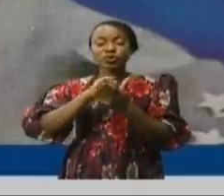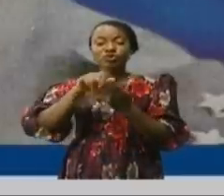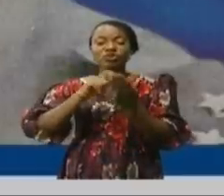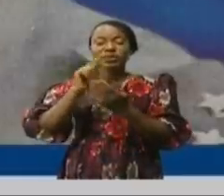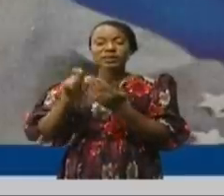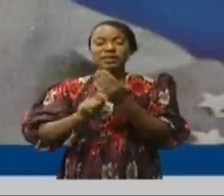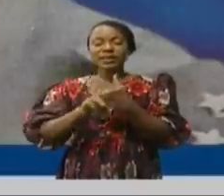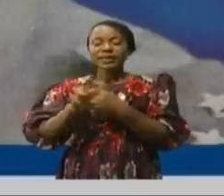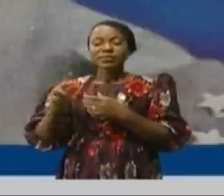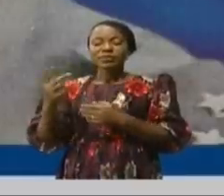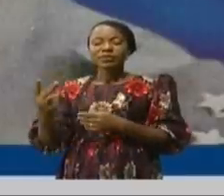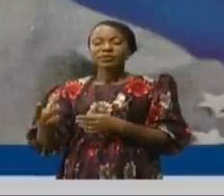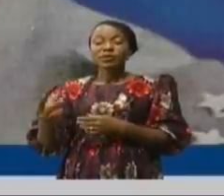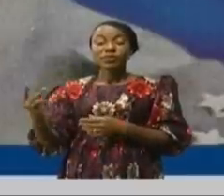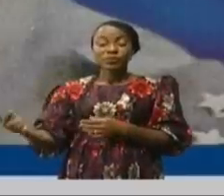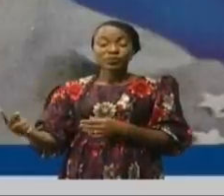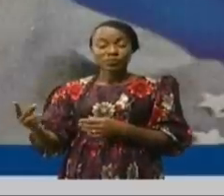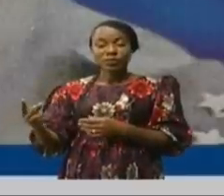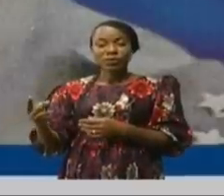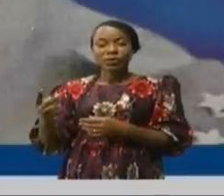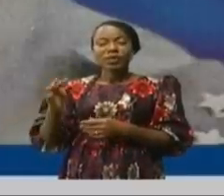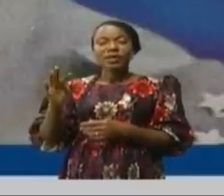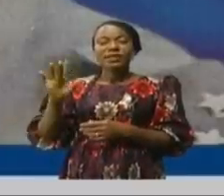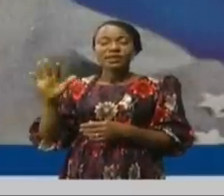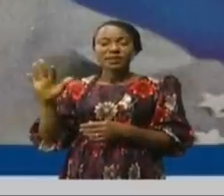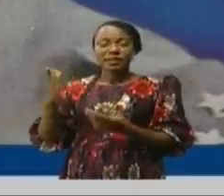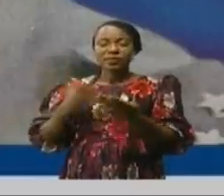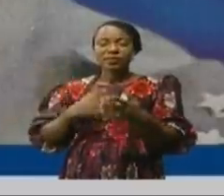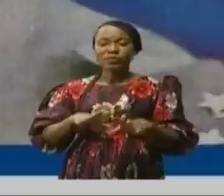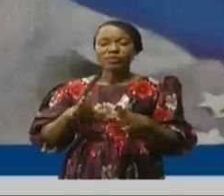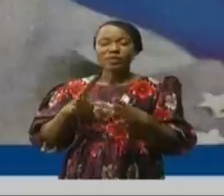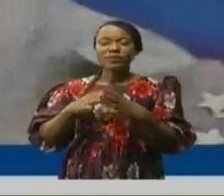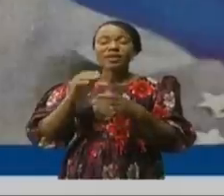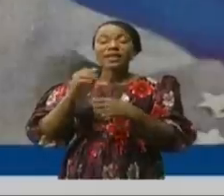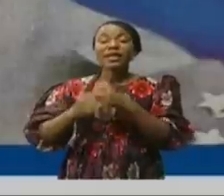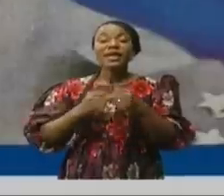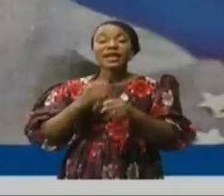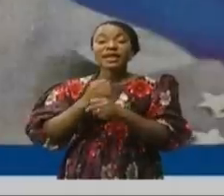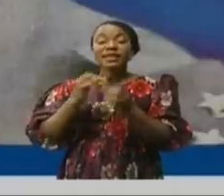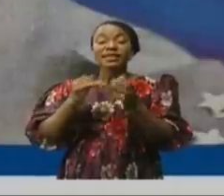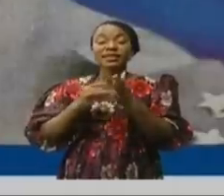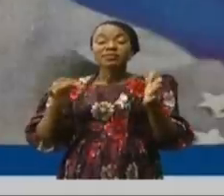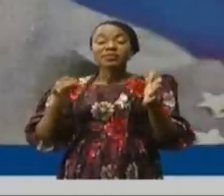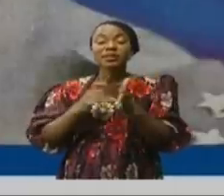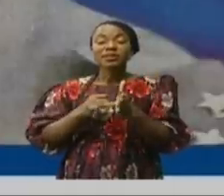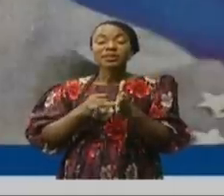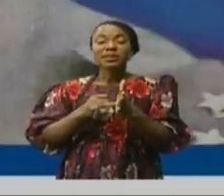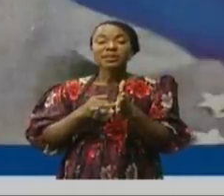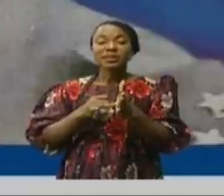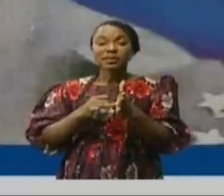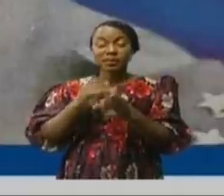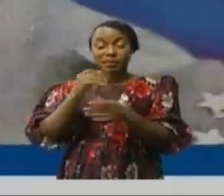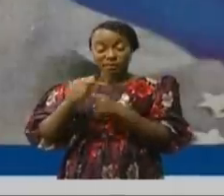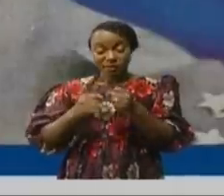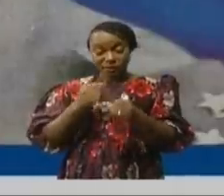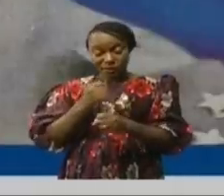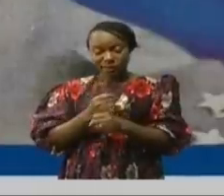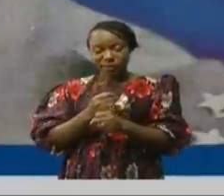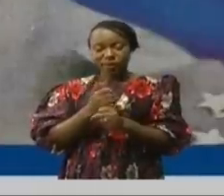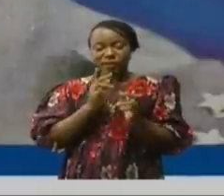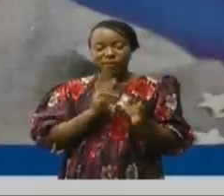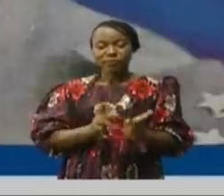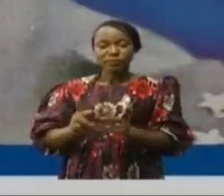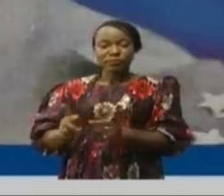d'une longue maladie à l'âge de 77 ans. Le programme des obsèques se présente comme suit. Mardi 2 août